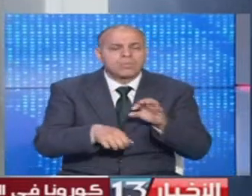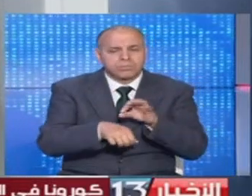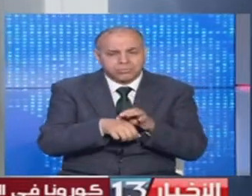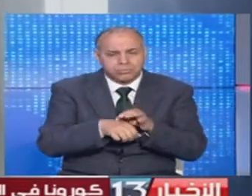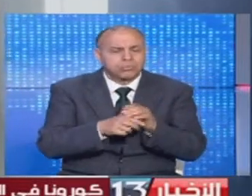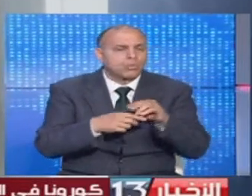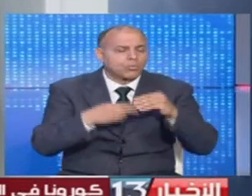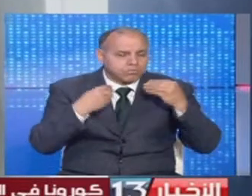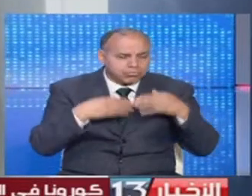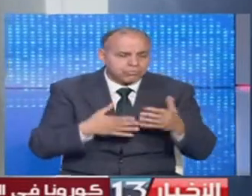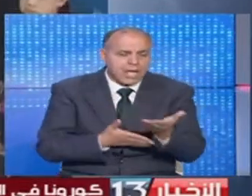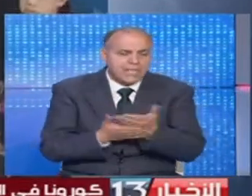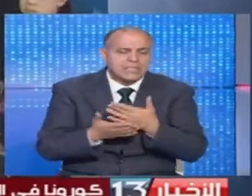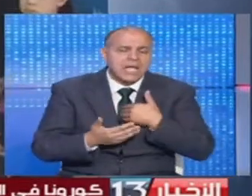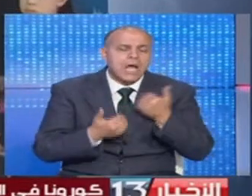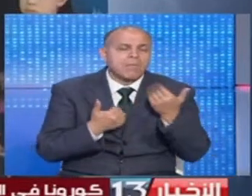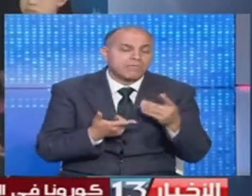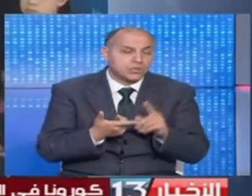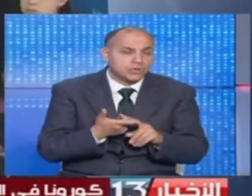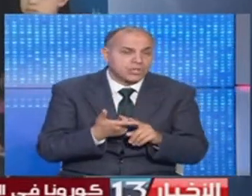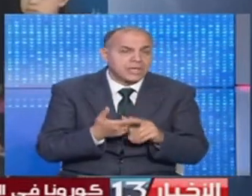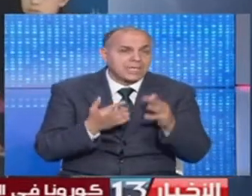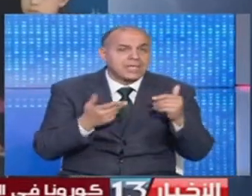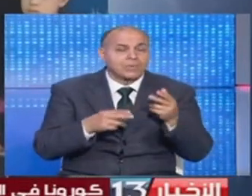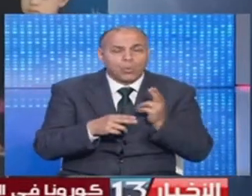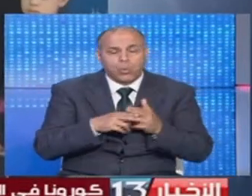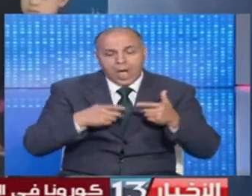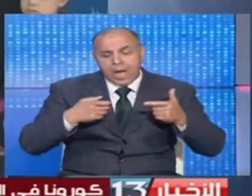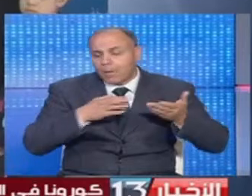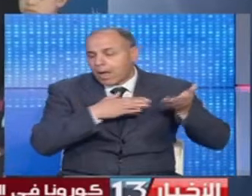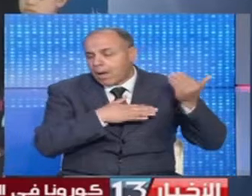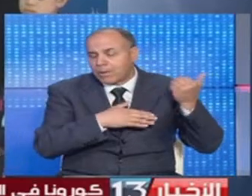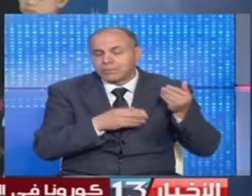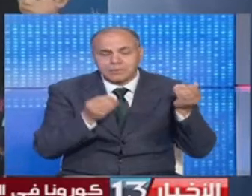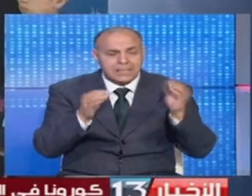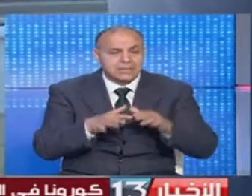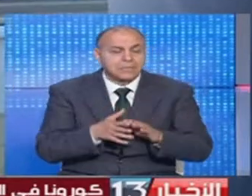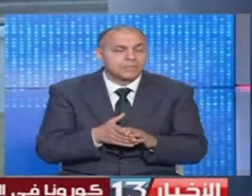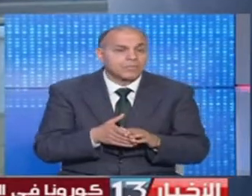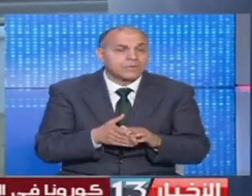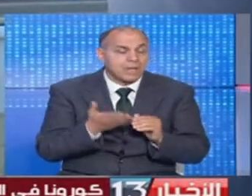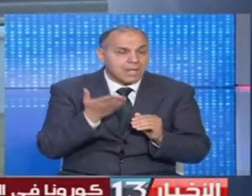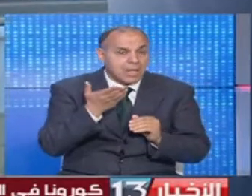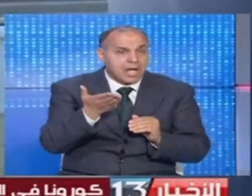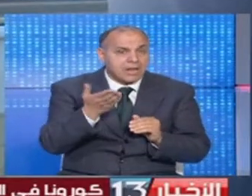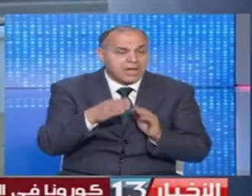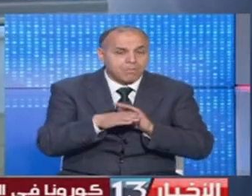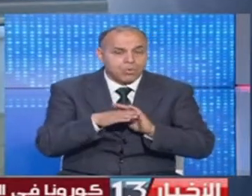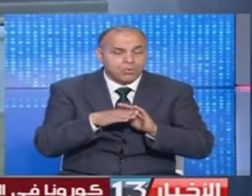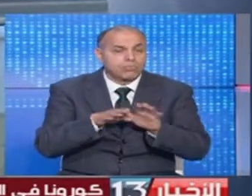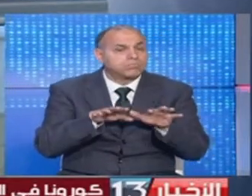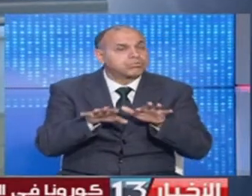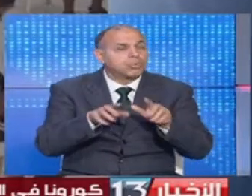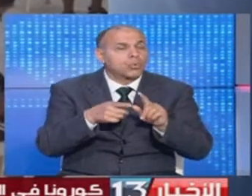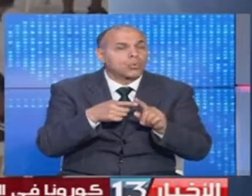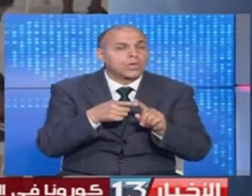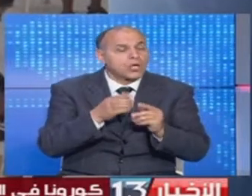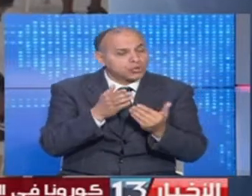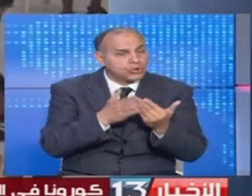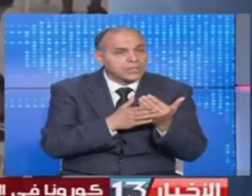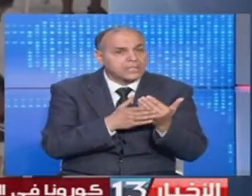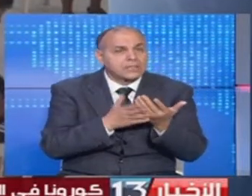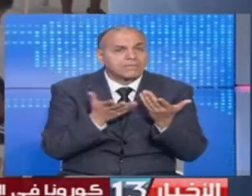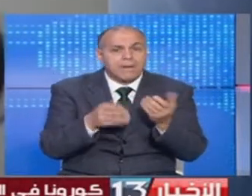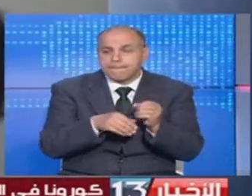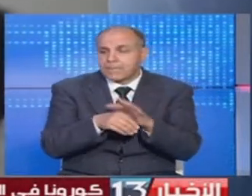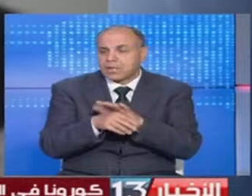وتدهور الخدمات الصحيه نتيجه سنوات الحرب والدمار في الاثناء في سياق تفاعلها مع تطورات الاوضاع